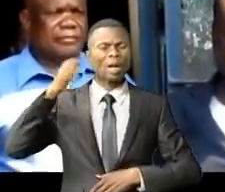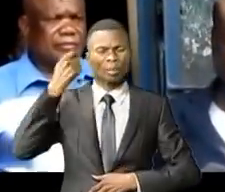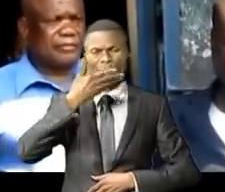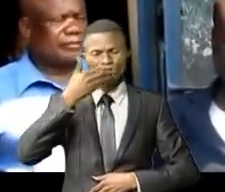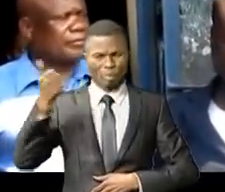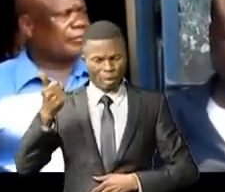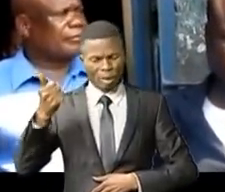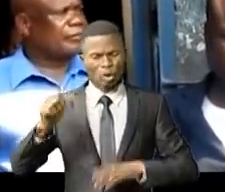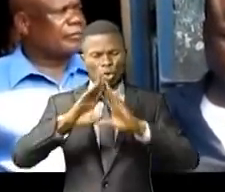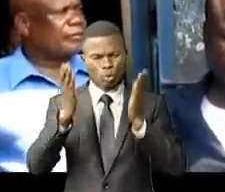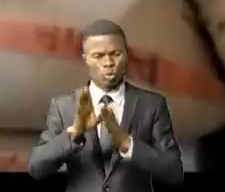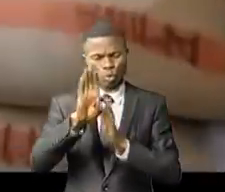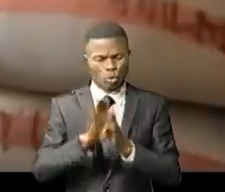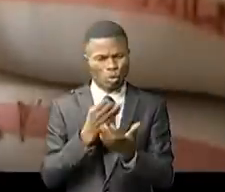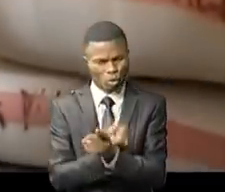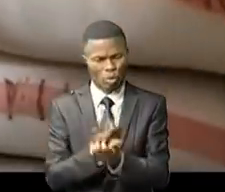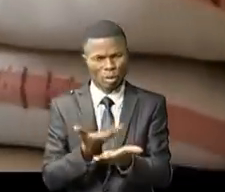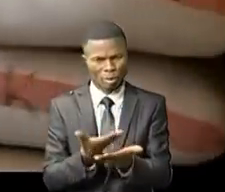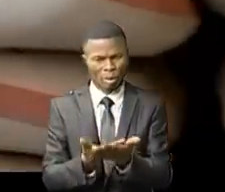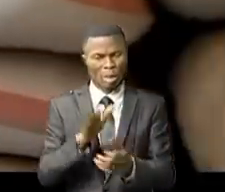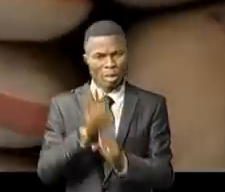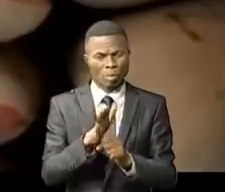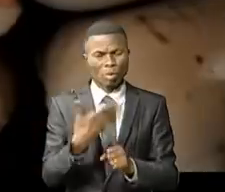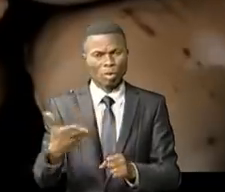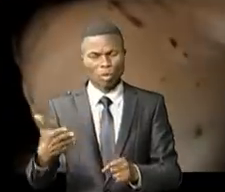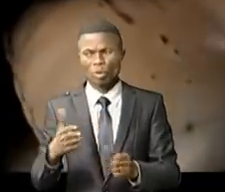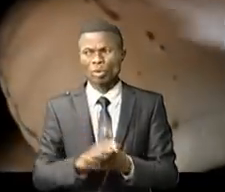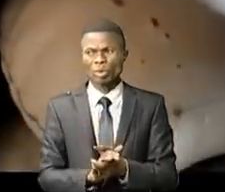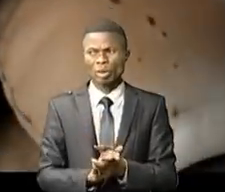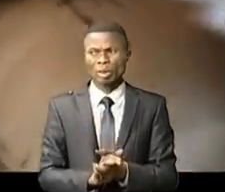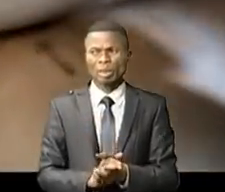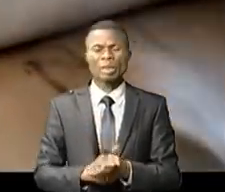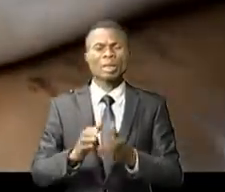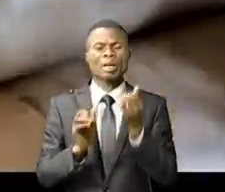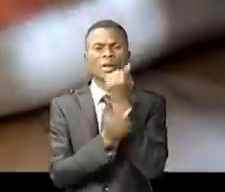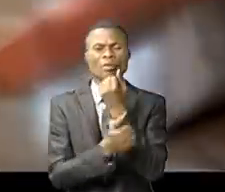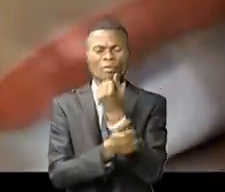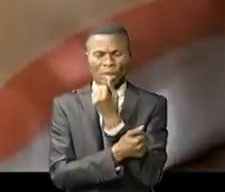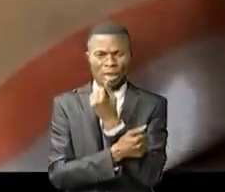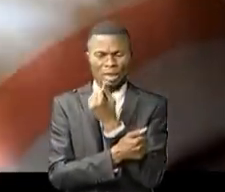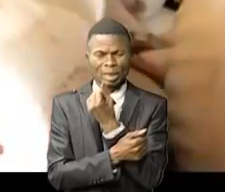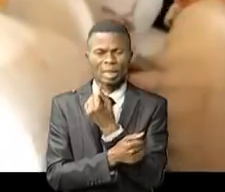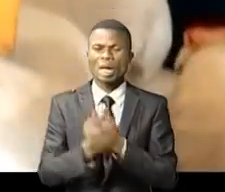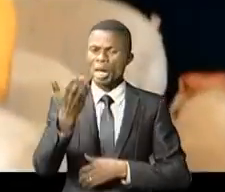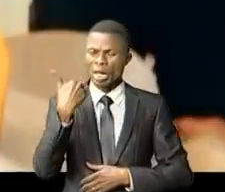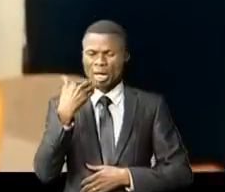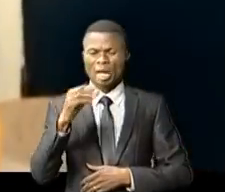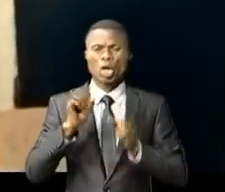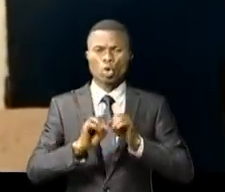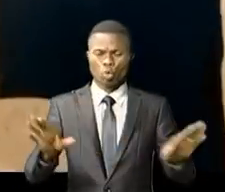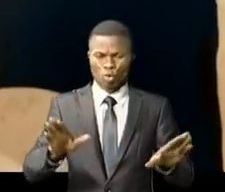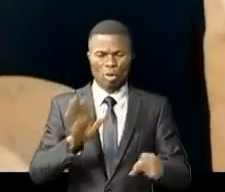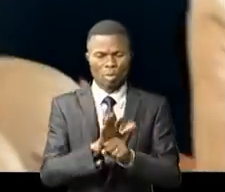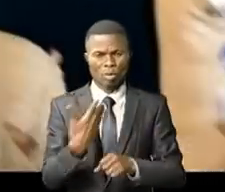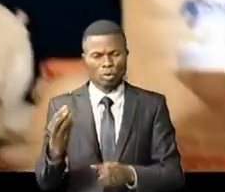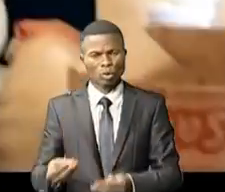réunissant toutes les conditions requises. Un lot important de vivre composé essentiellement de la farine de maïs, du haricot, d'huile végétale et bien